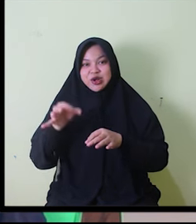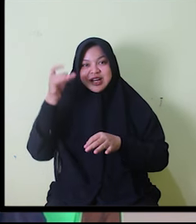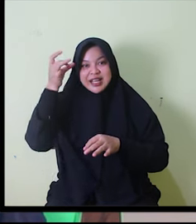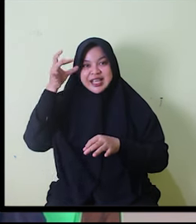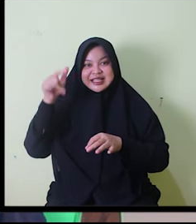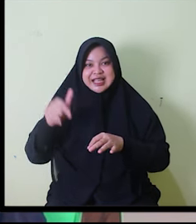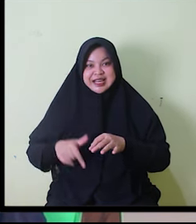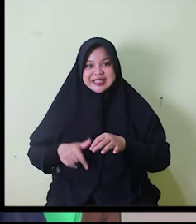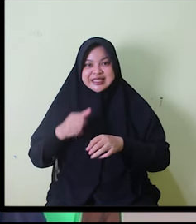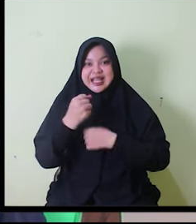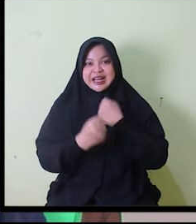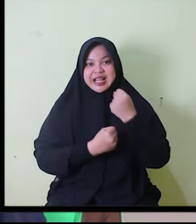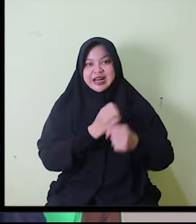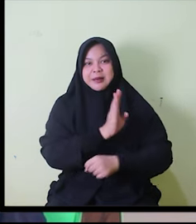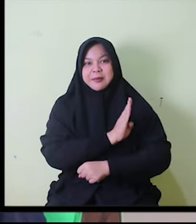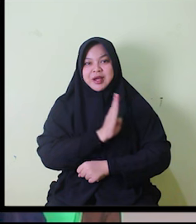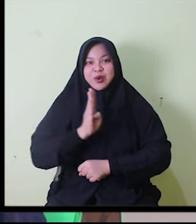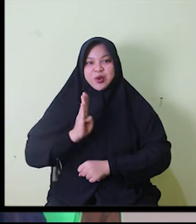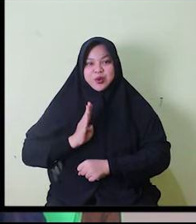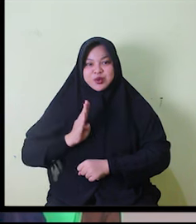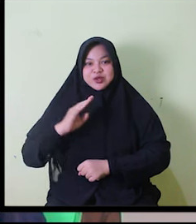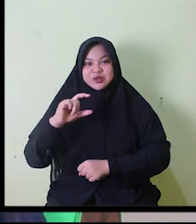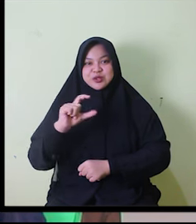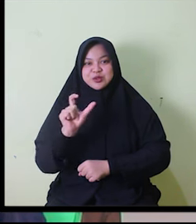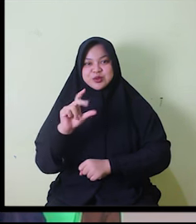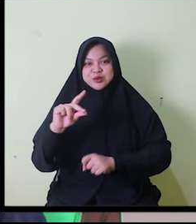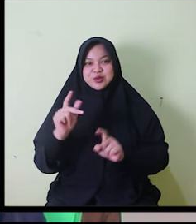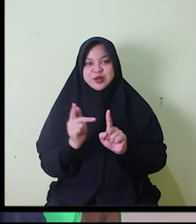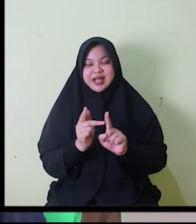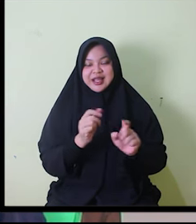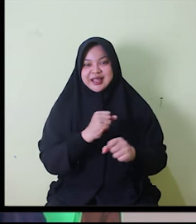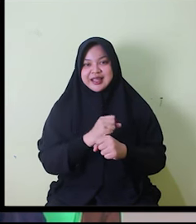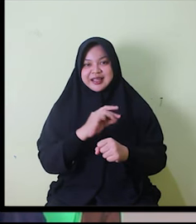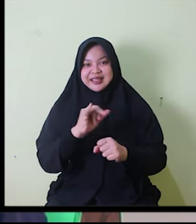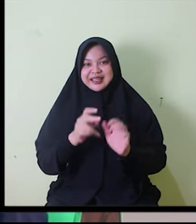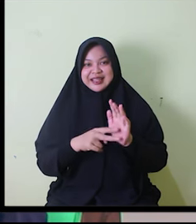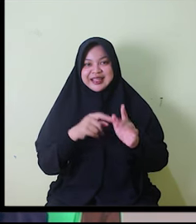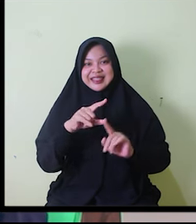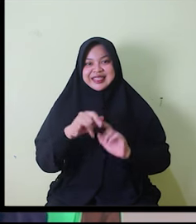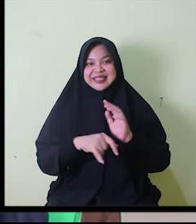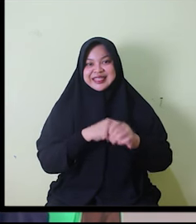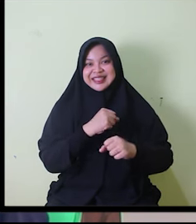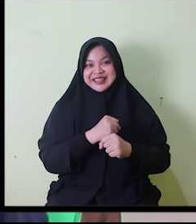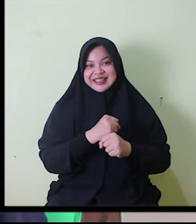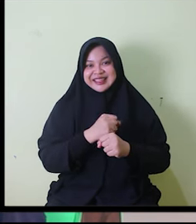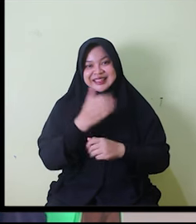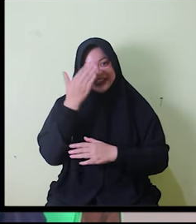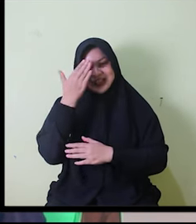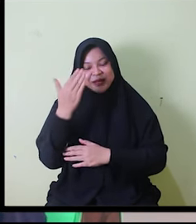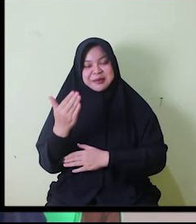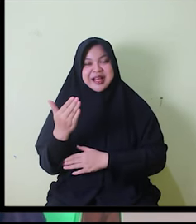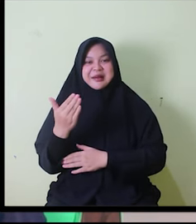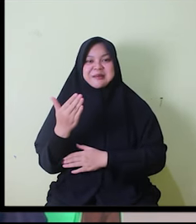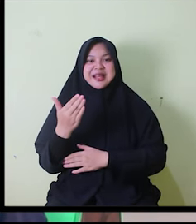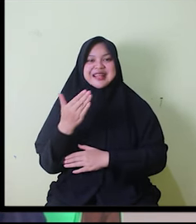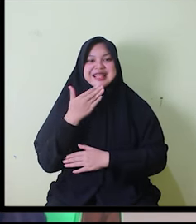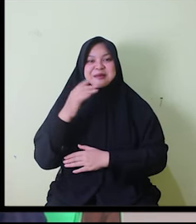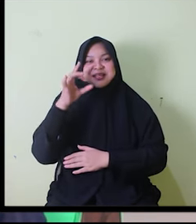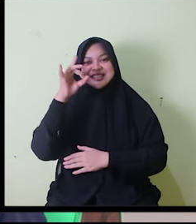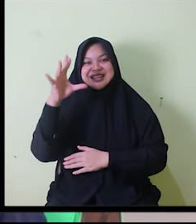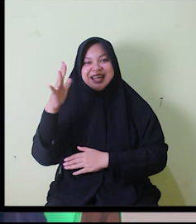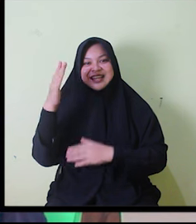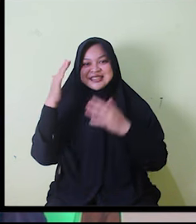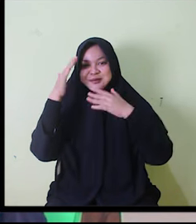pengurus di curah gerinting selamat siang Apa kabar bapak Mas Andi semoga sehat-sehat ya dan tetap